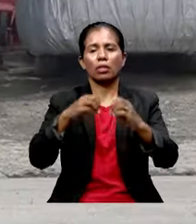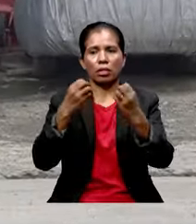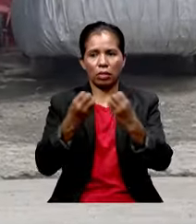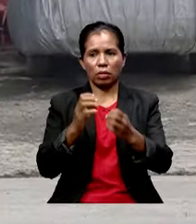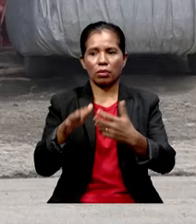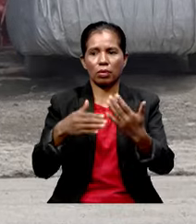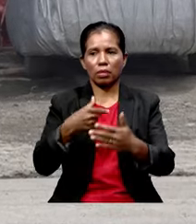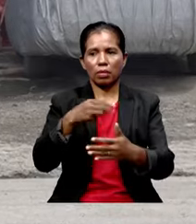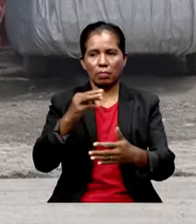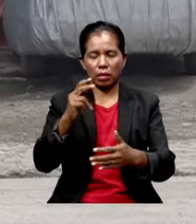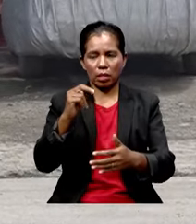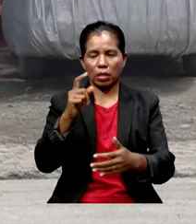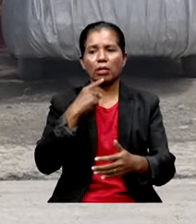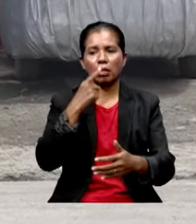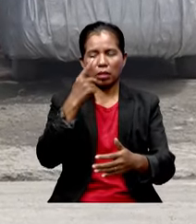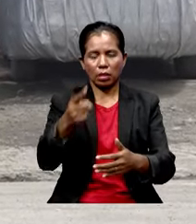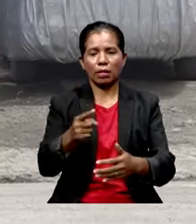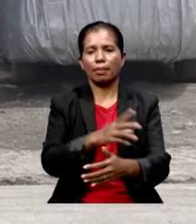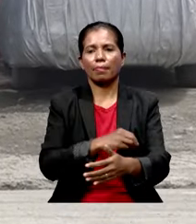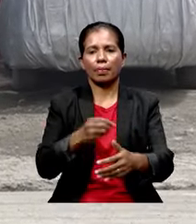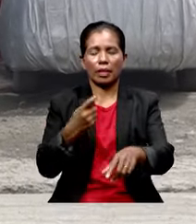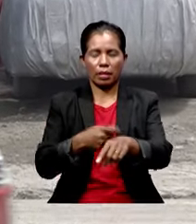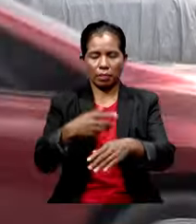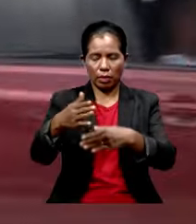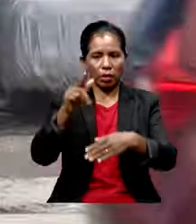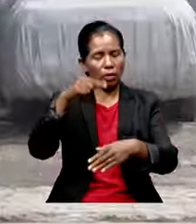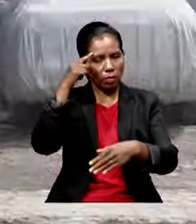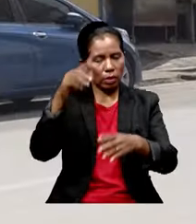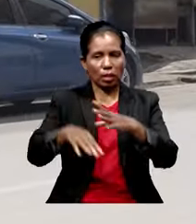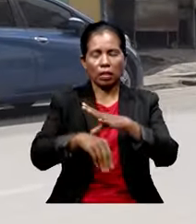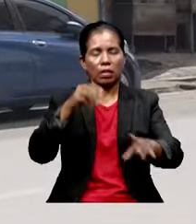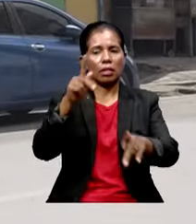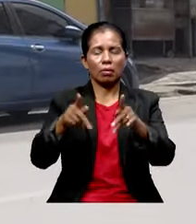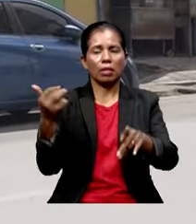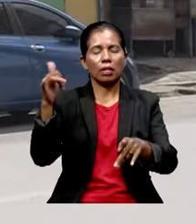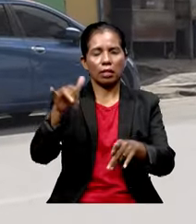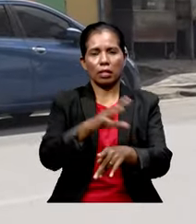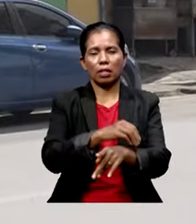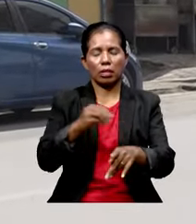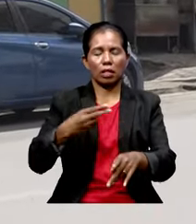urbana, Germano Santa Brites Dias declara, e a tempo besi governo se assai mais comunidade e a